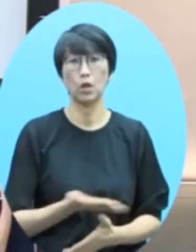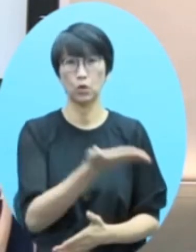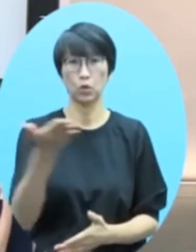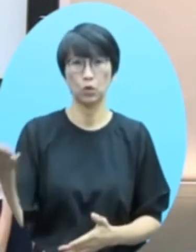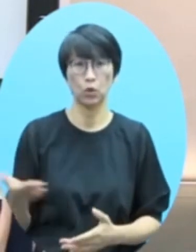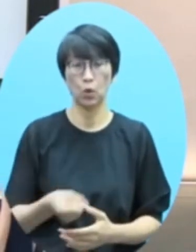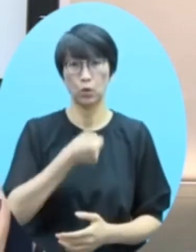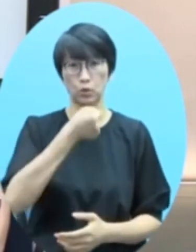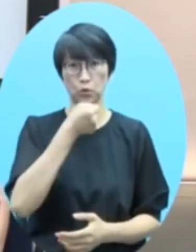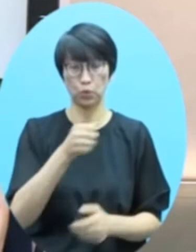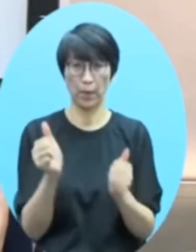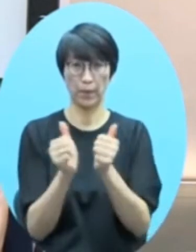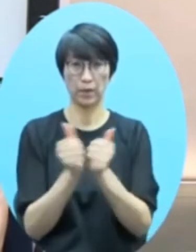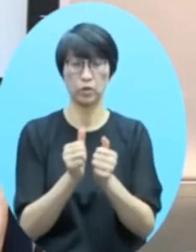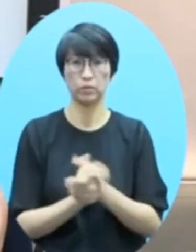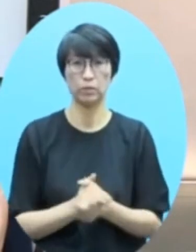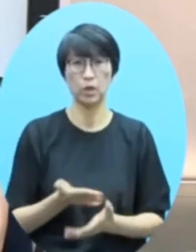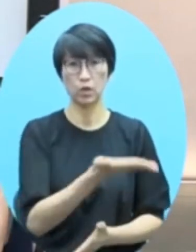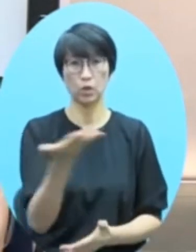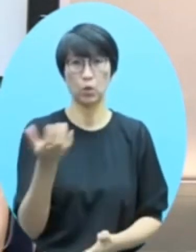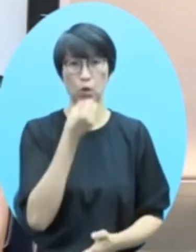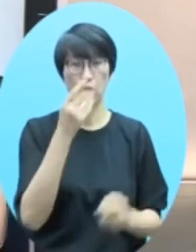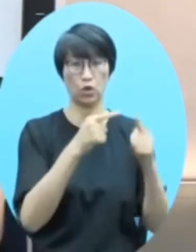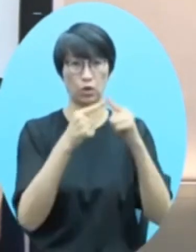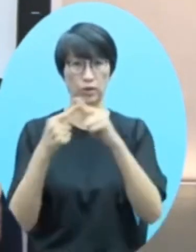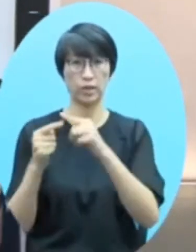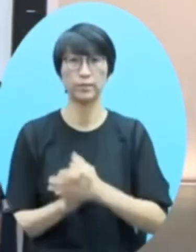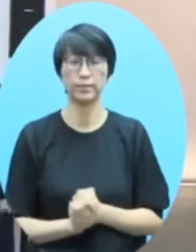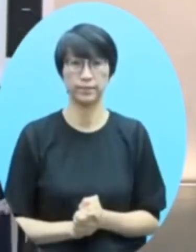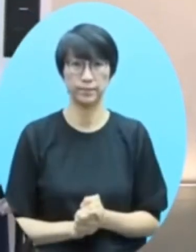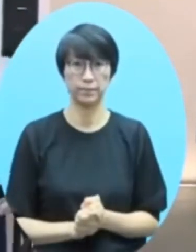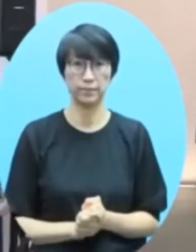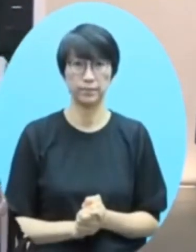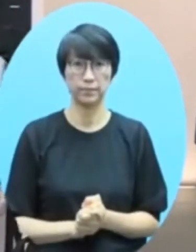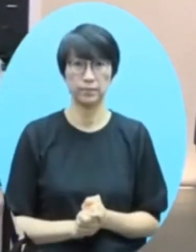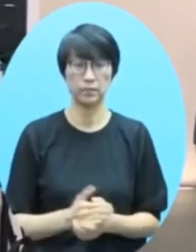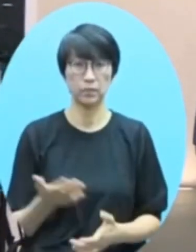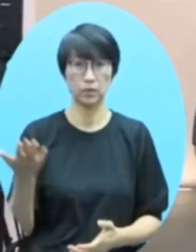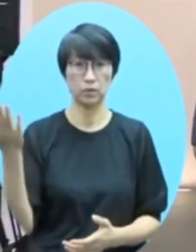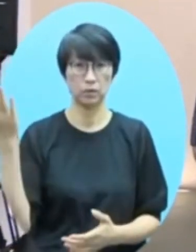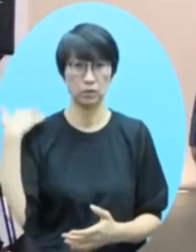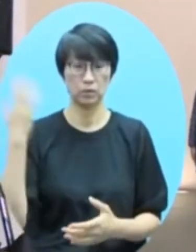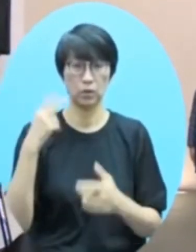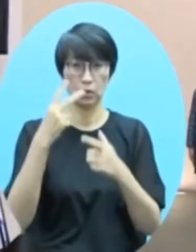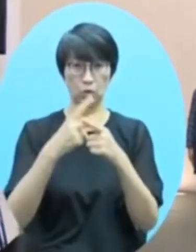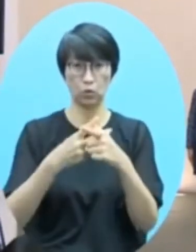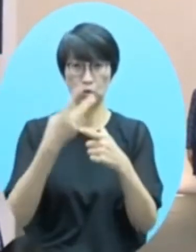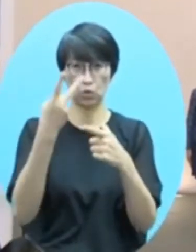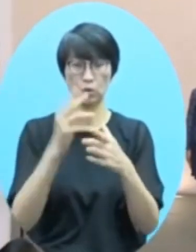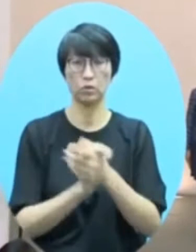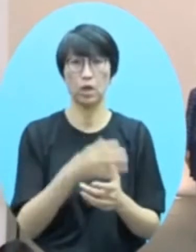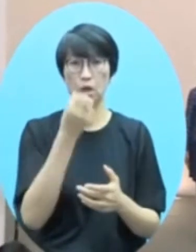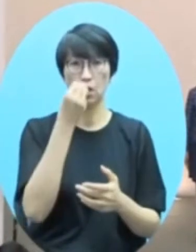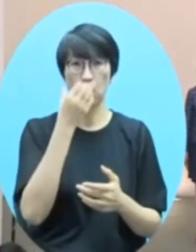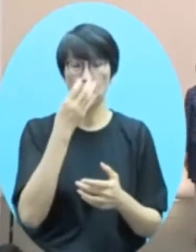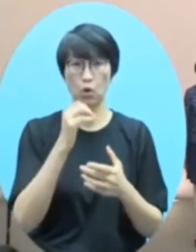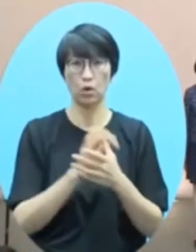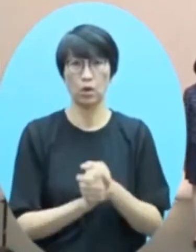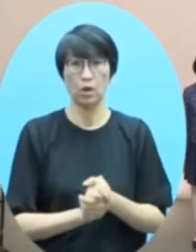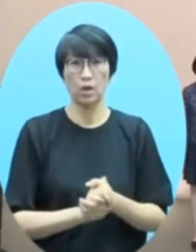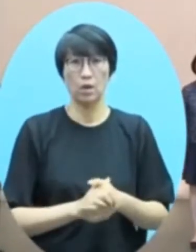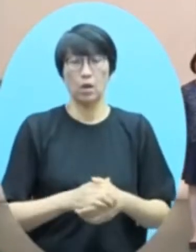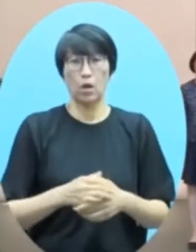各位傳媒朋友，各位香港市民，過去兩個月，香港幾經折